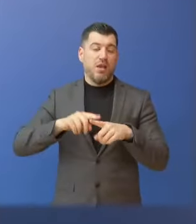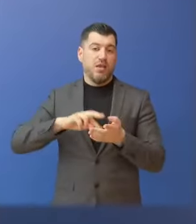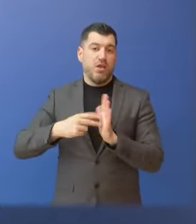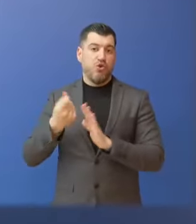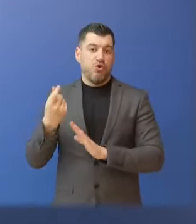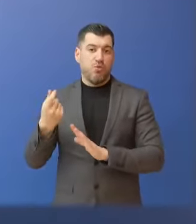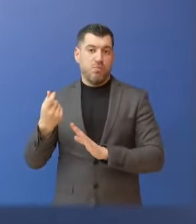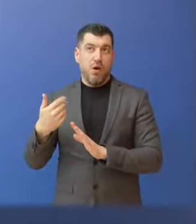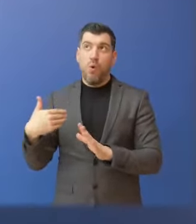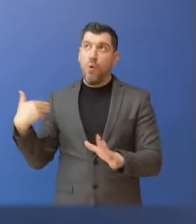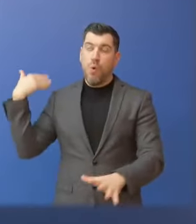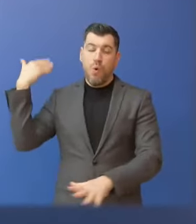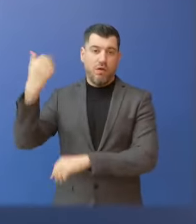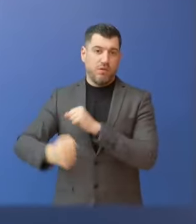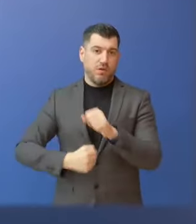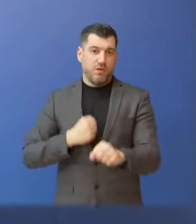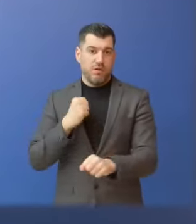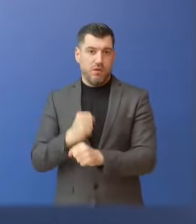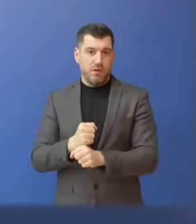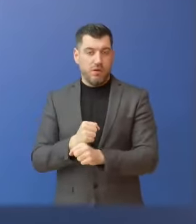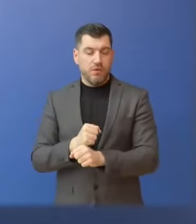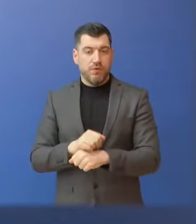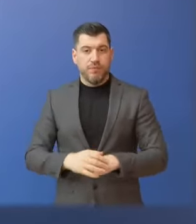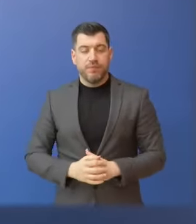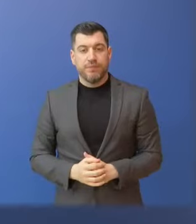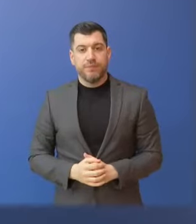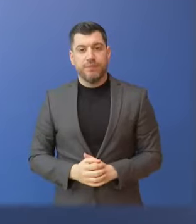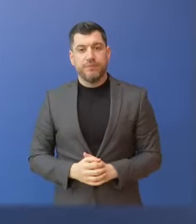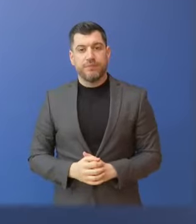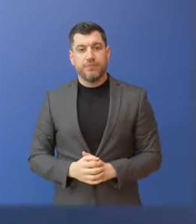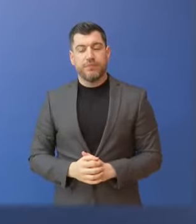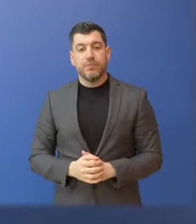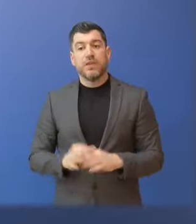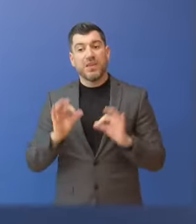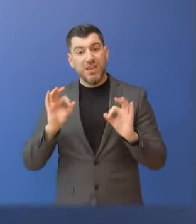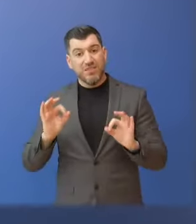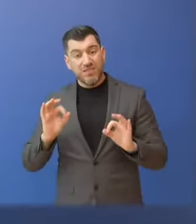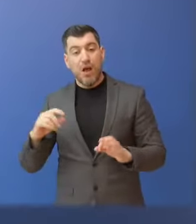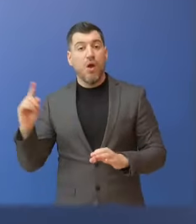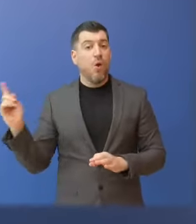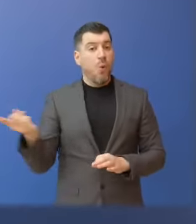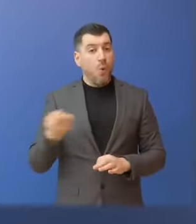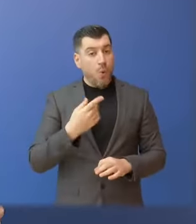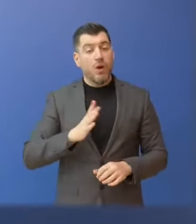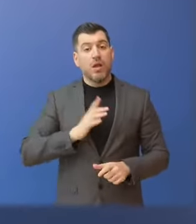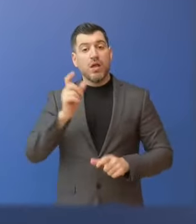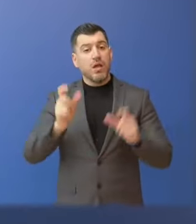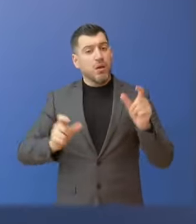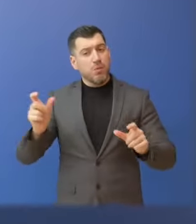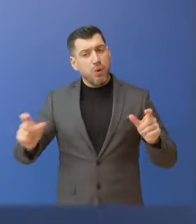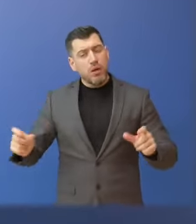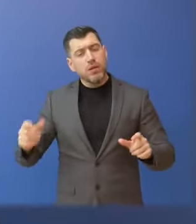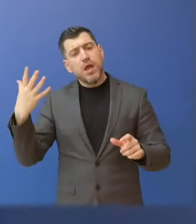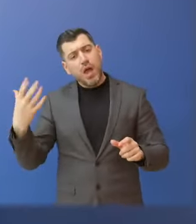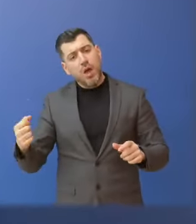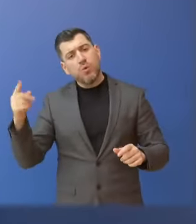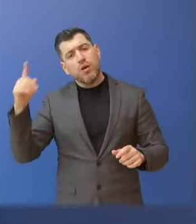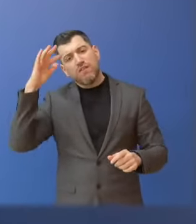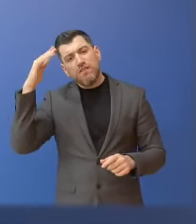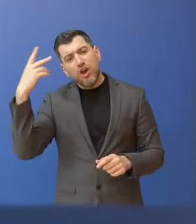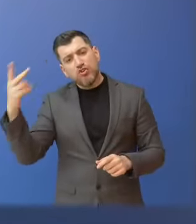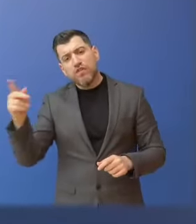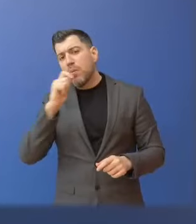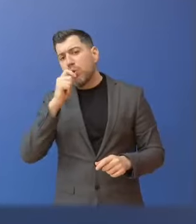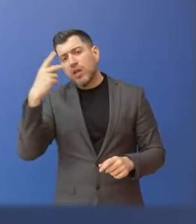διαχρονικά της ελληνικής οικονομίας και κάθε προφανώς πολίτης ενδεχομένως να έχει και μία κομματική τοποθέτηση αυτό δεν σημαίνει ότι τα